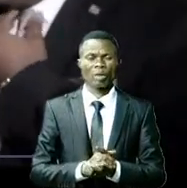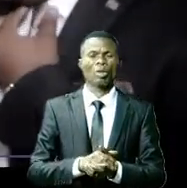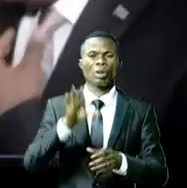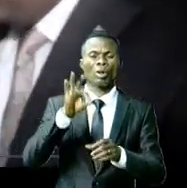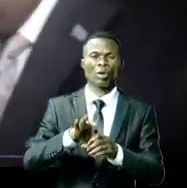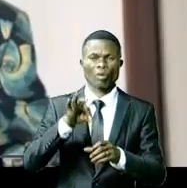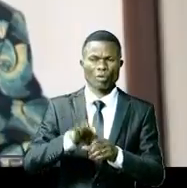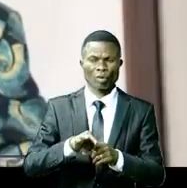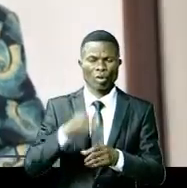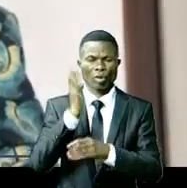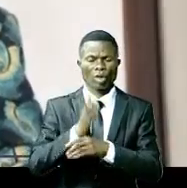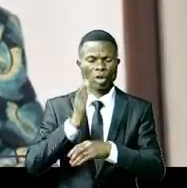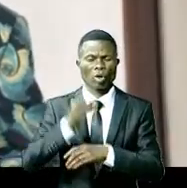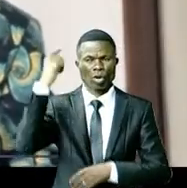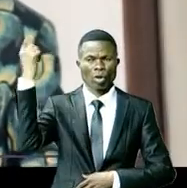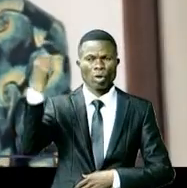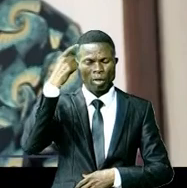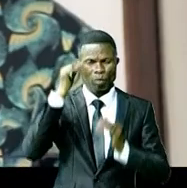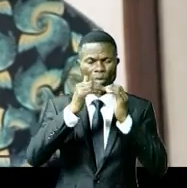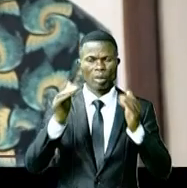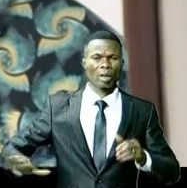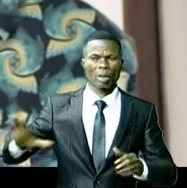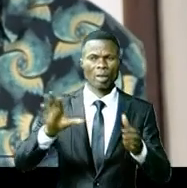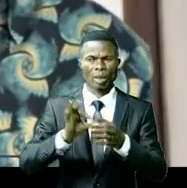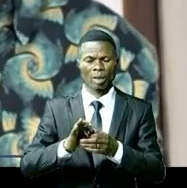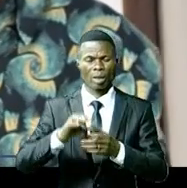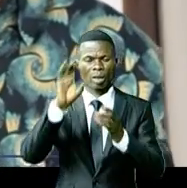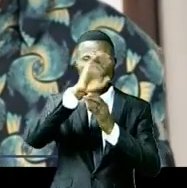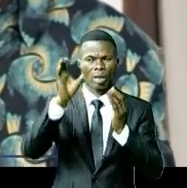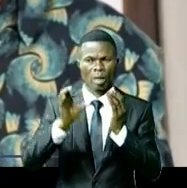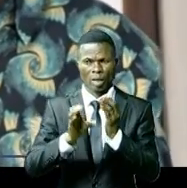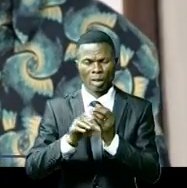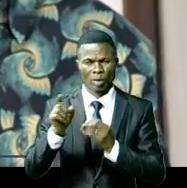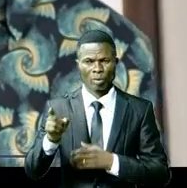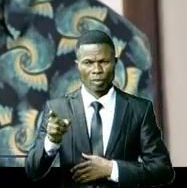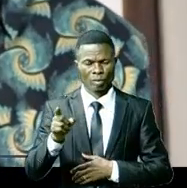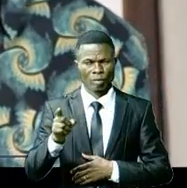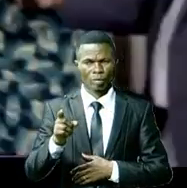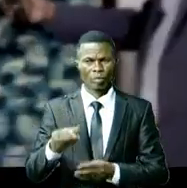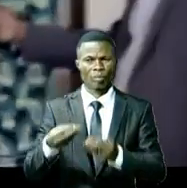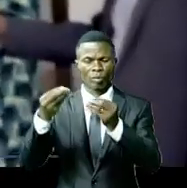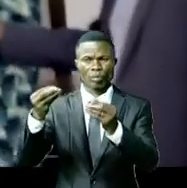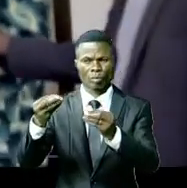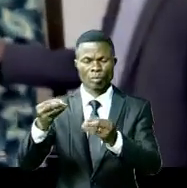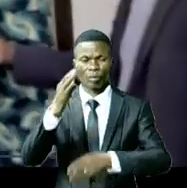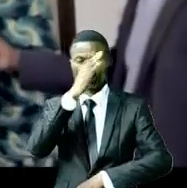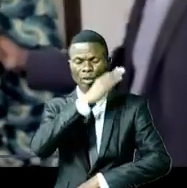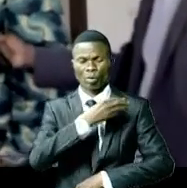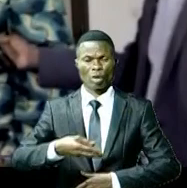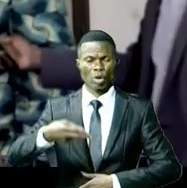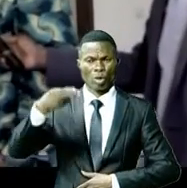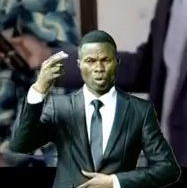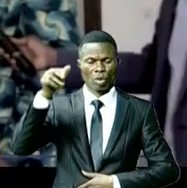honoré par le Conseil universel pour la paix des nations et des continents, CULPAC en sigle, en lui attribuant le titre